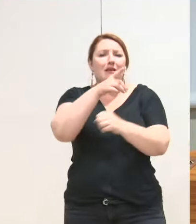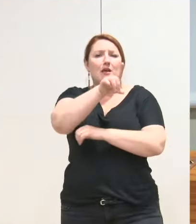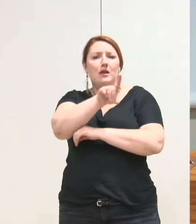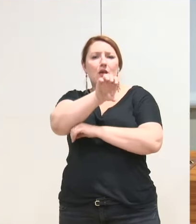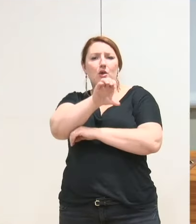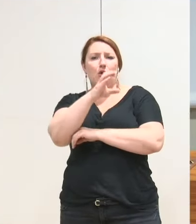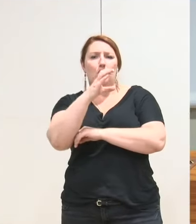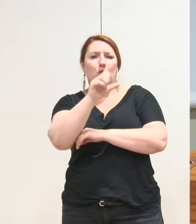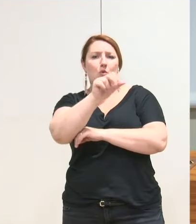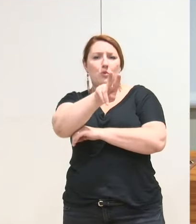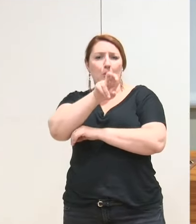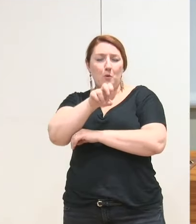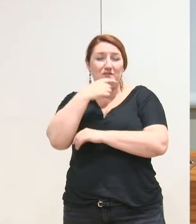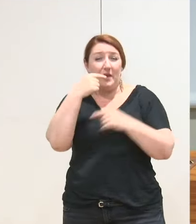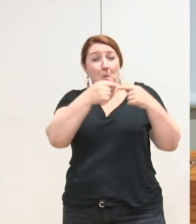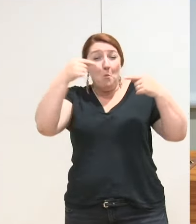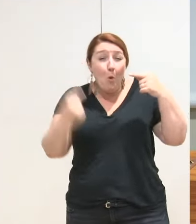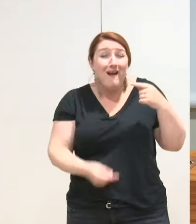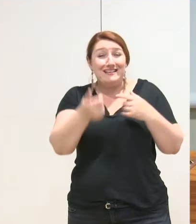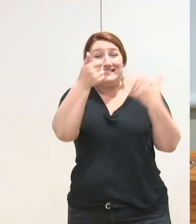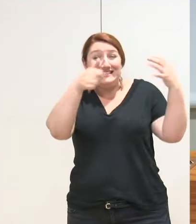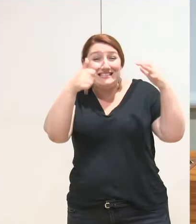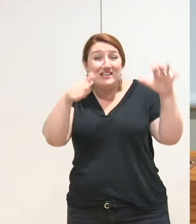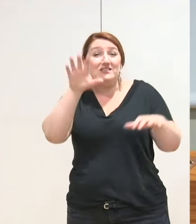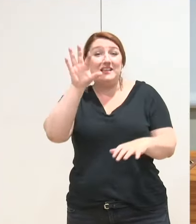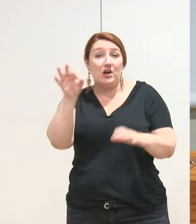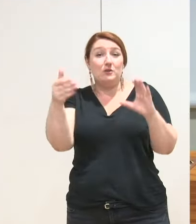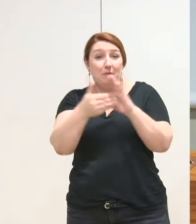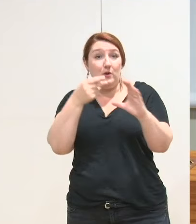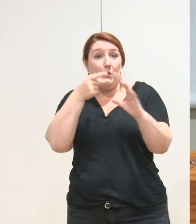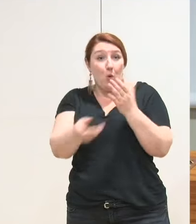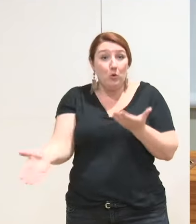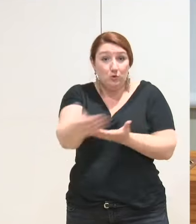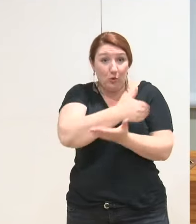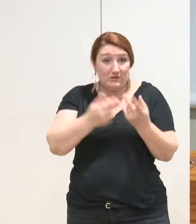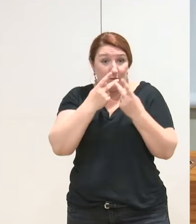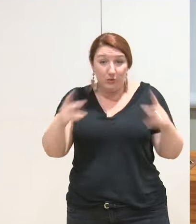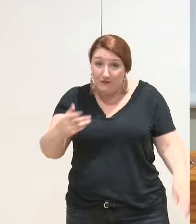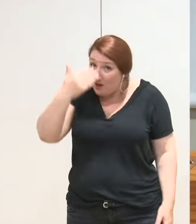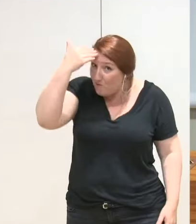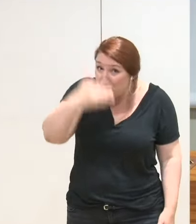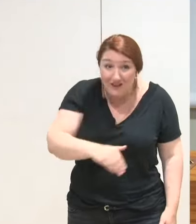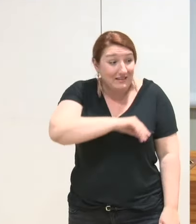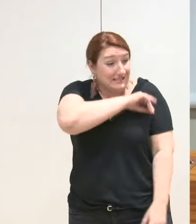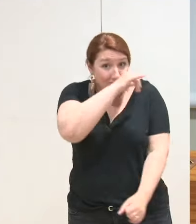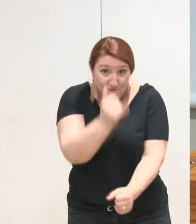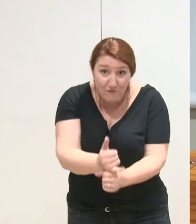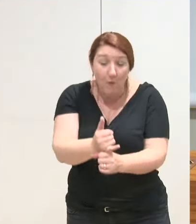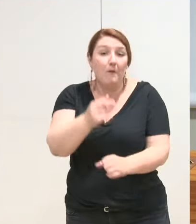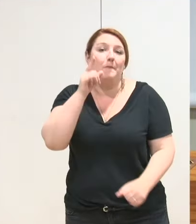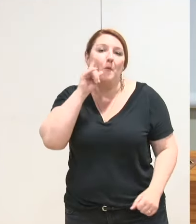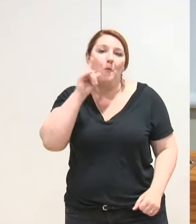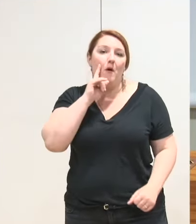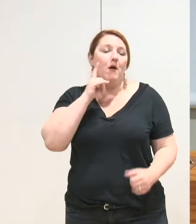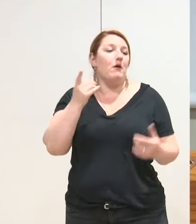60000 € de recette à la ville vous le savez c'est tout à fait inexact parce que vous le savez aussi le contexte